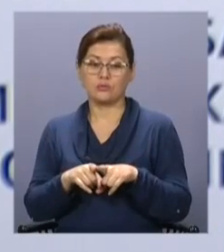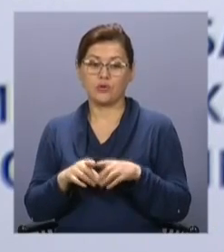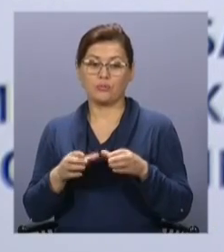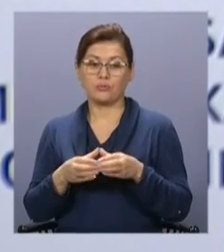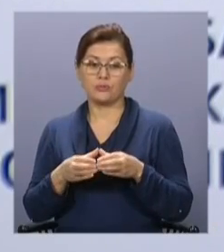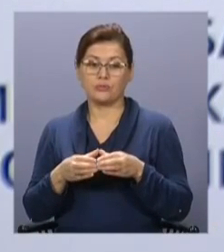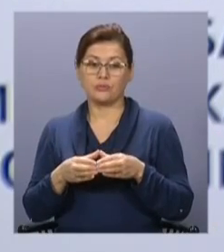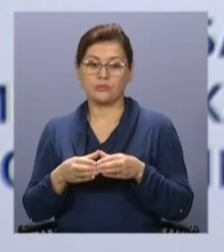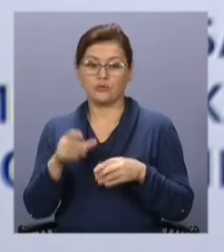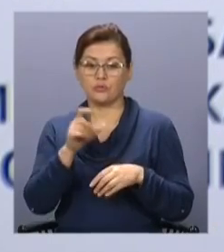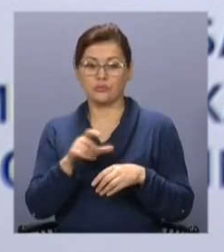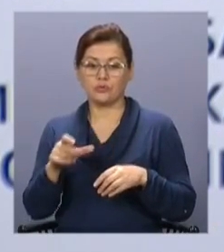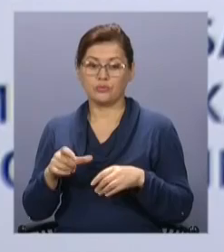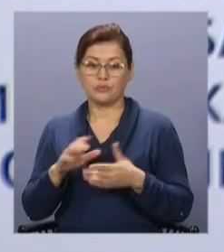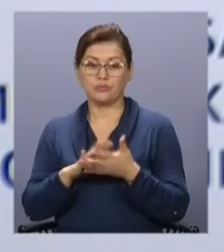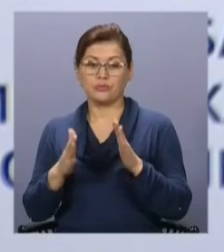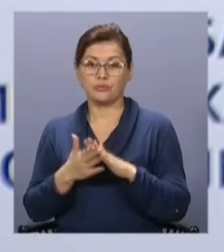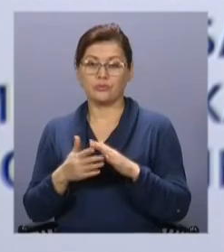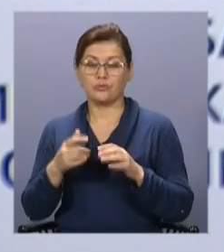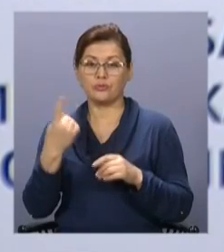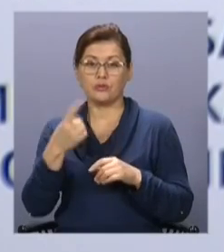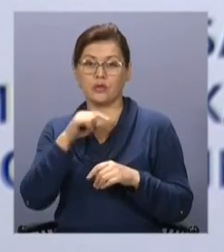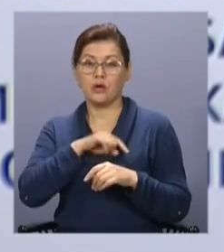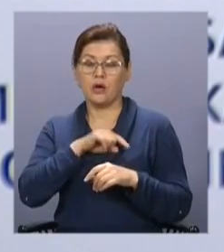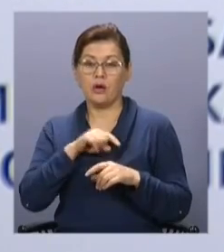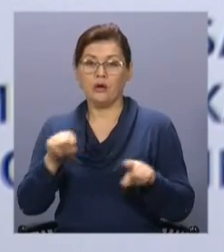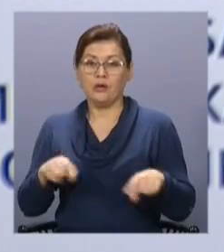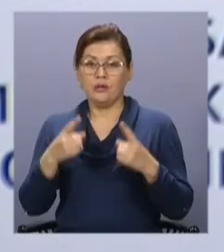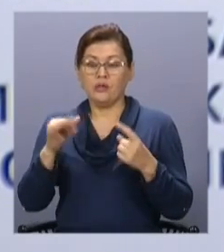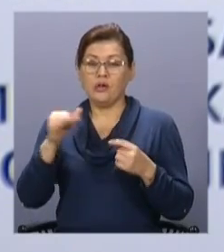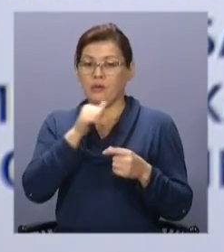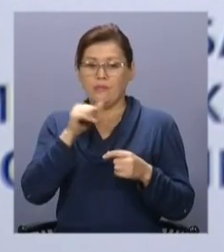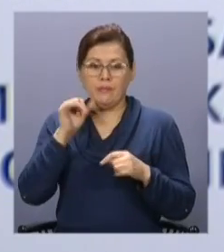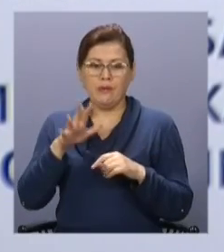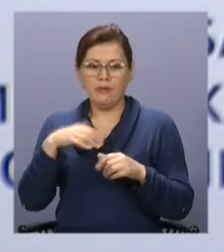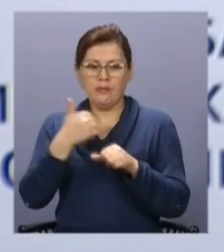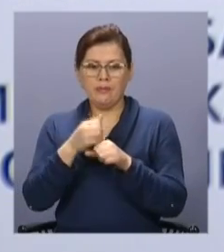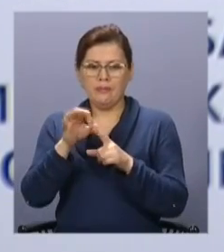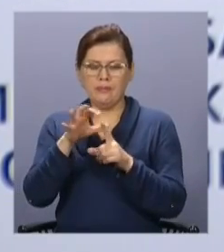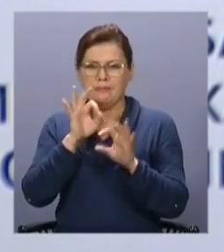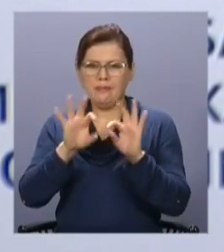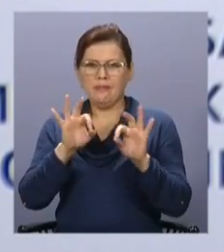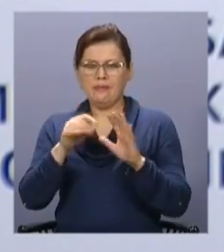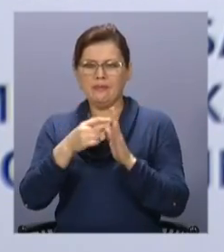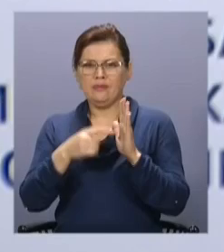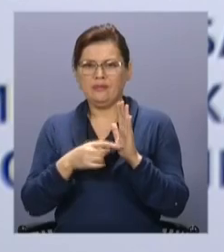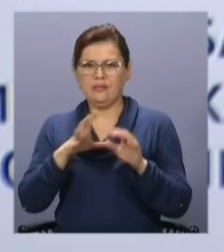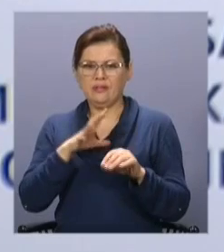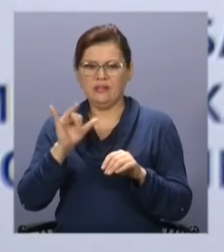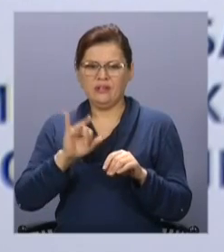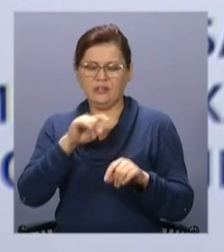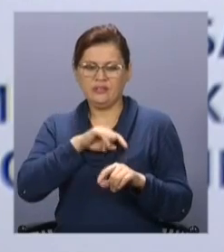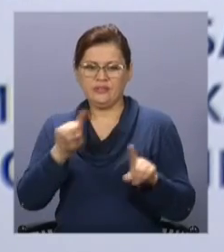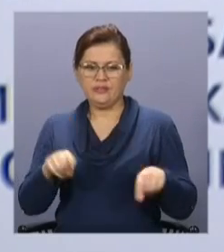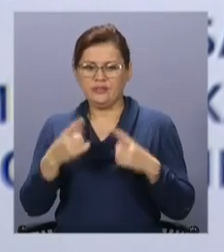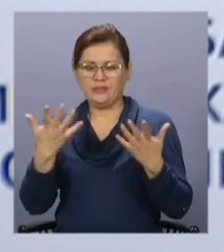топтар сол жаңа солармен кездесу жайында осы ең бірінші рухани жаңғырудың оның жасырмаймын, оның негізін түсіндіріп беру. Ал сол рухани жаңғыруға қалай